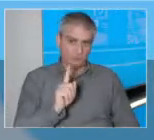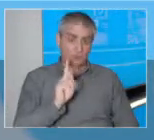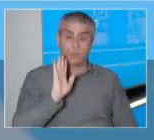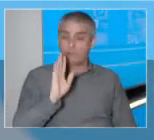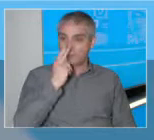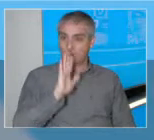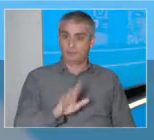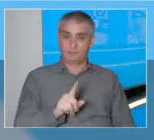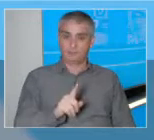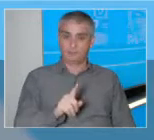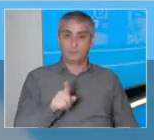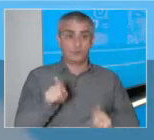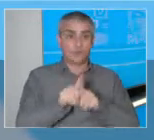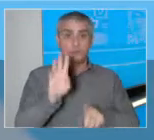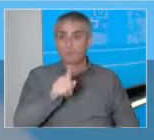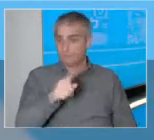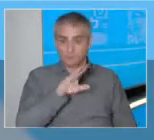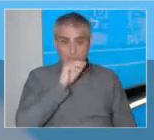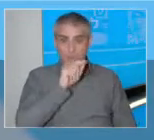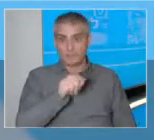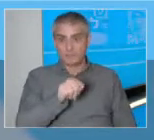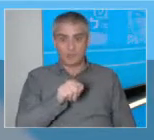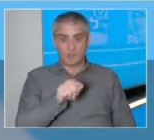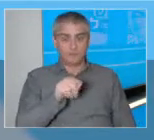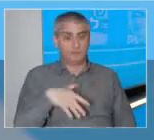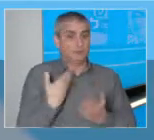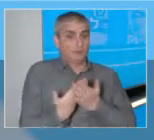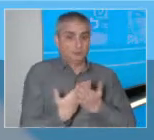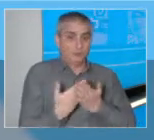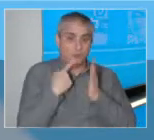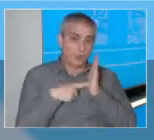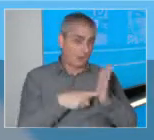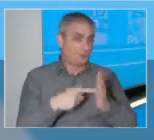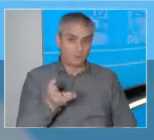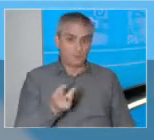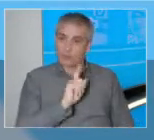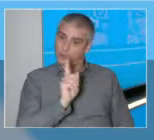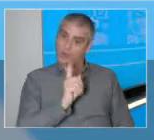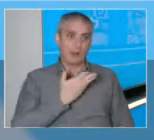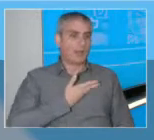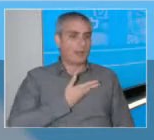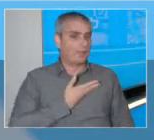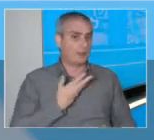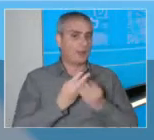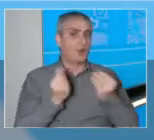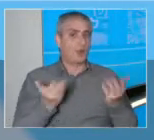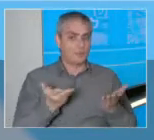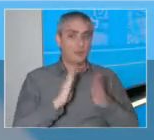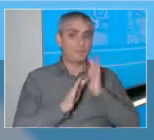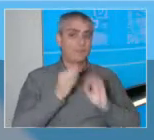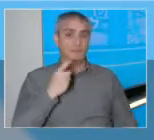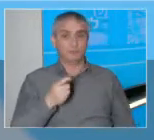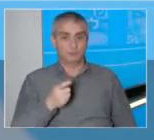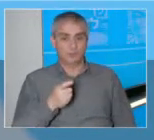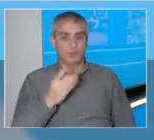תראה, אותו נתניהו שאתה מדבר עליו, כשהציעו פה לדוגמה לא לקבל כחומר במתי